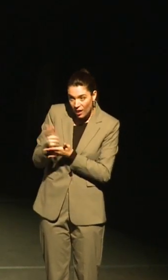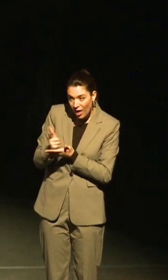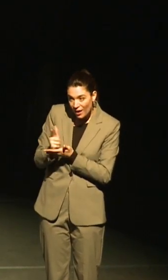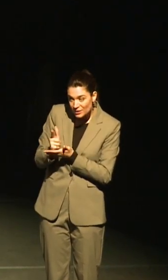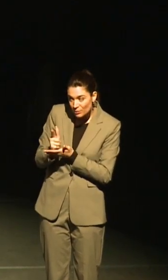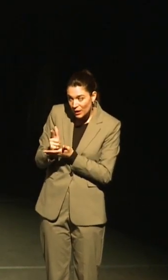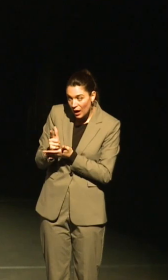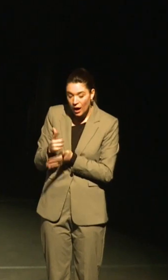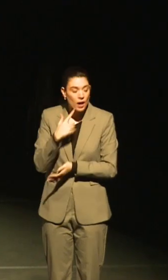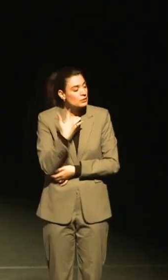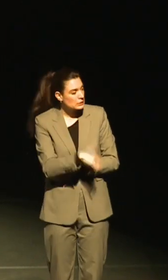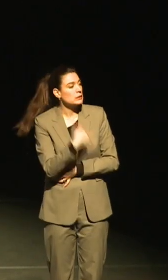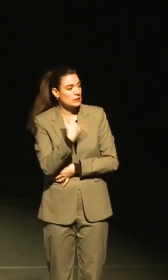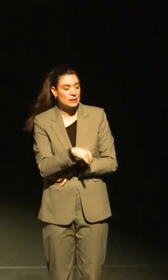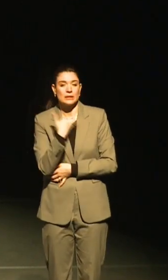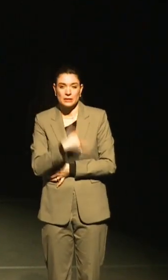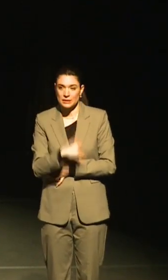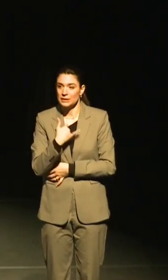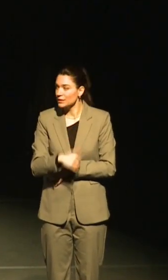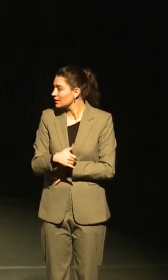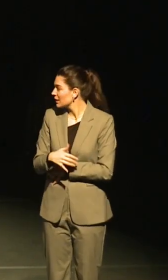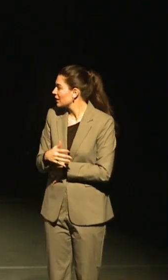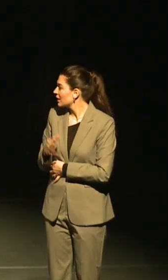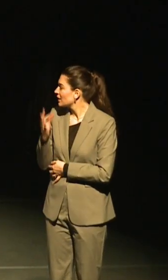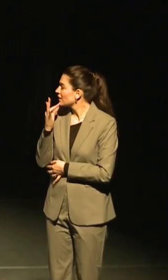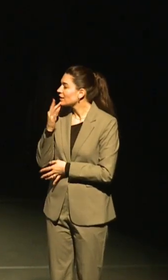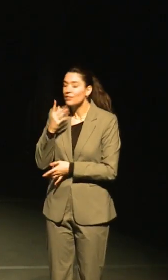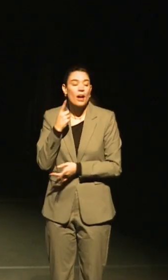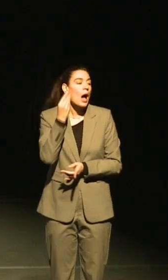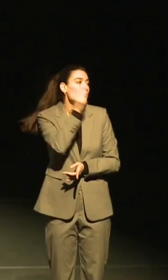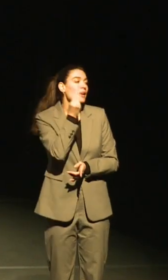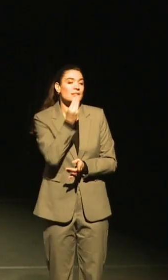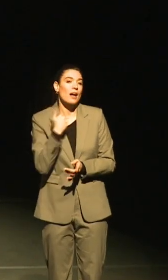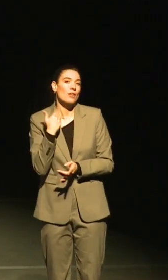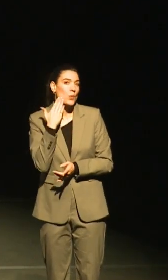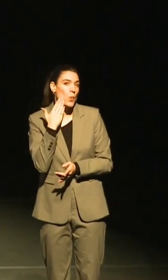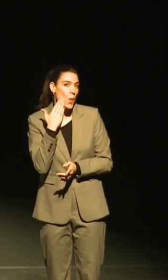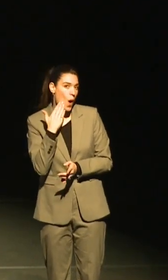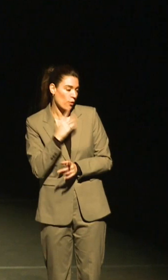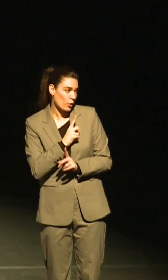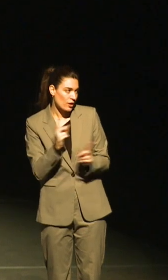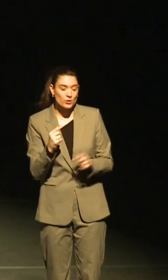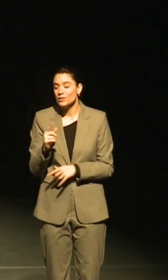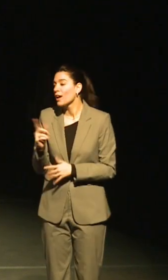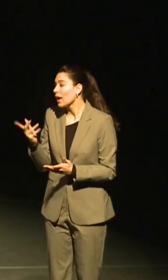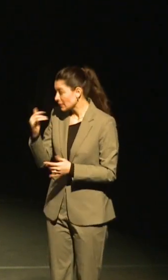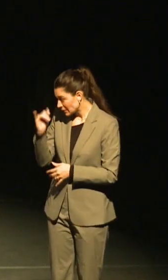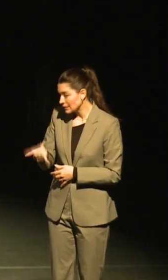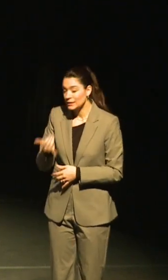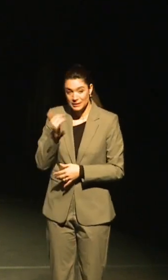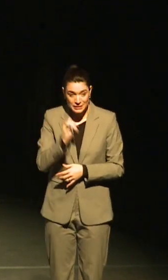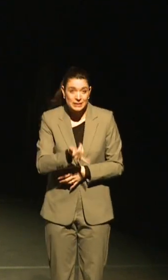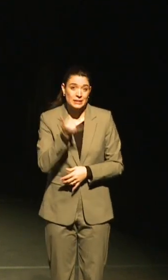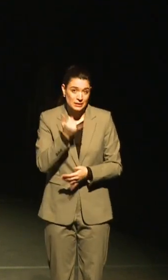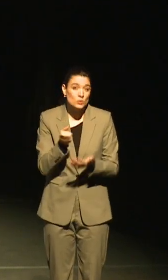sì assolutamente Romeo Insomma pensavano no Esatto Assolutamente sì